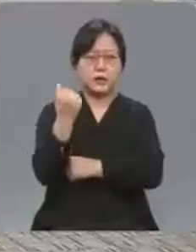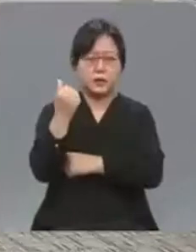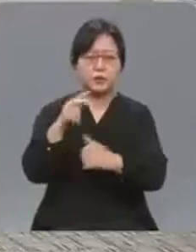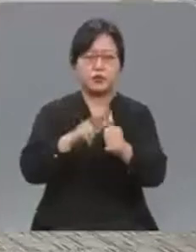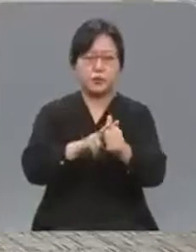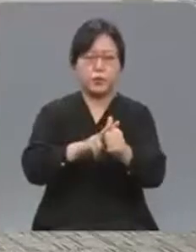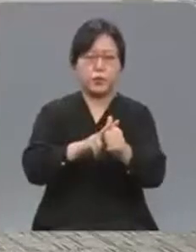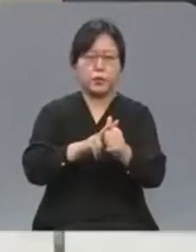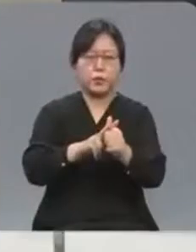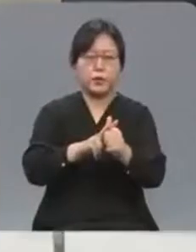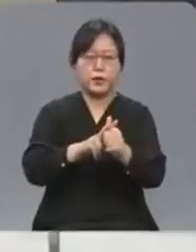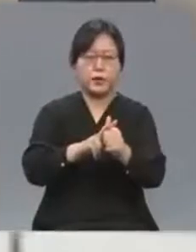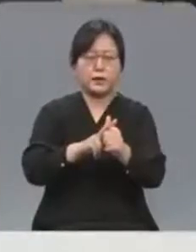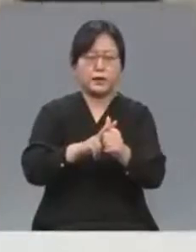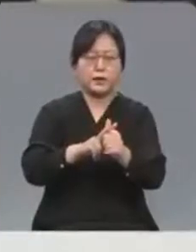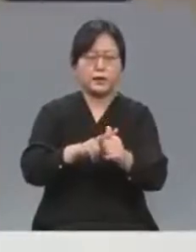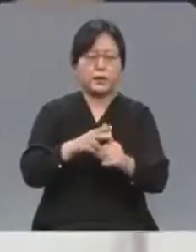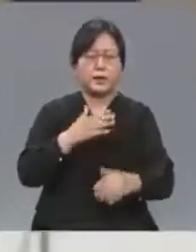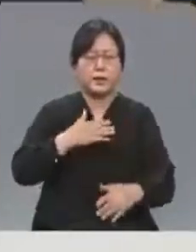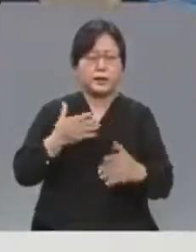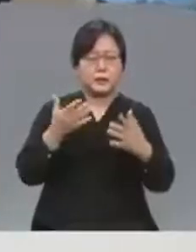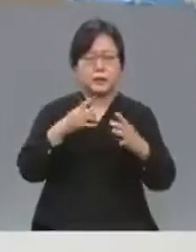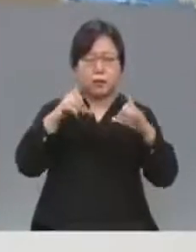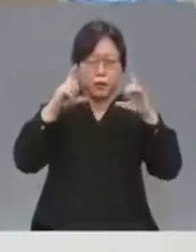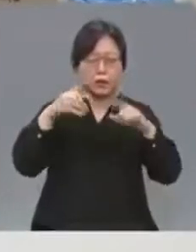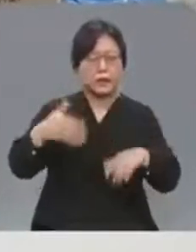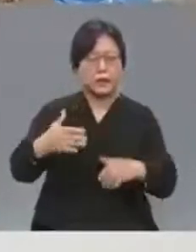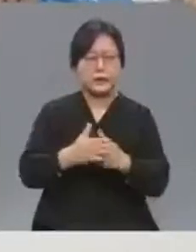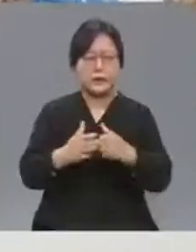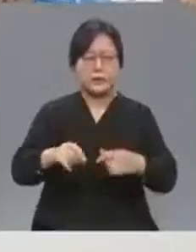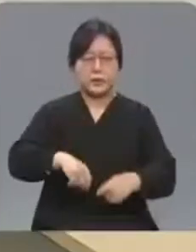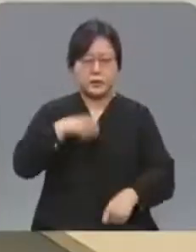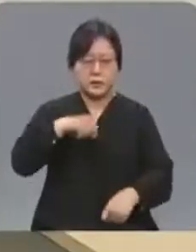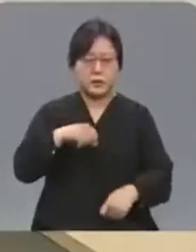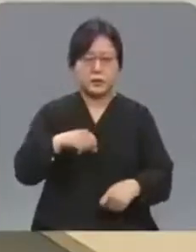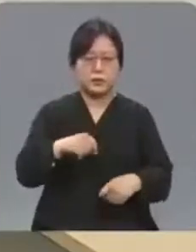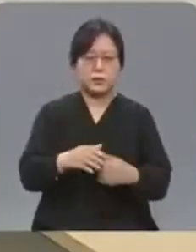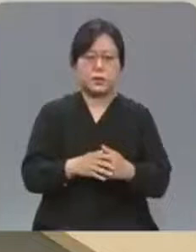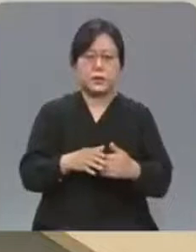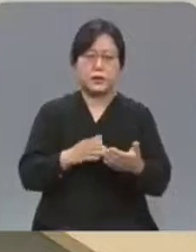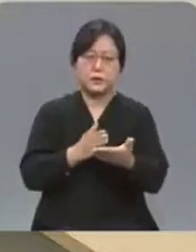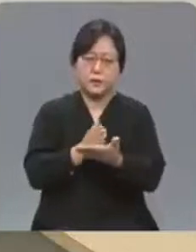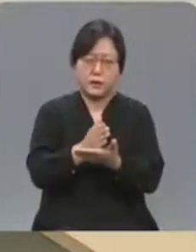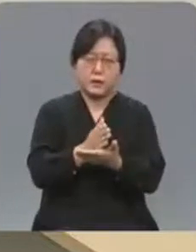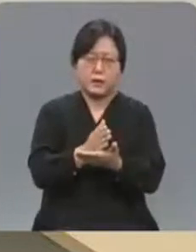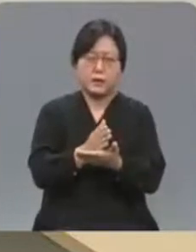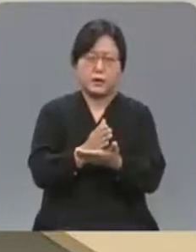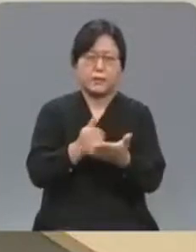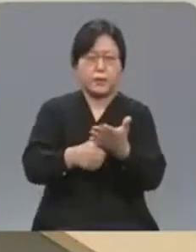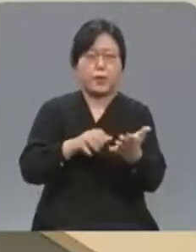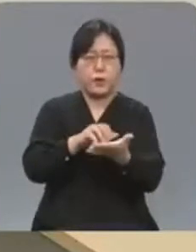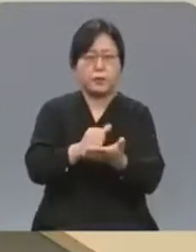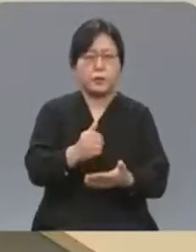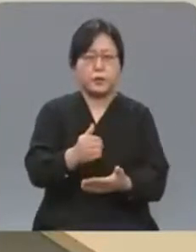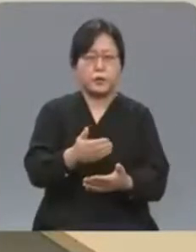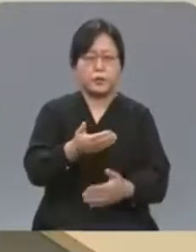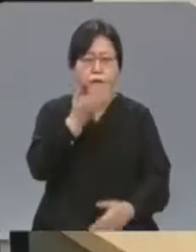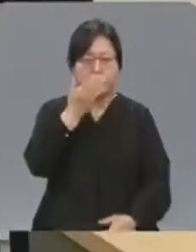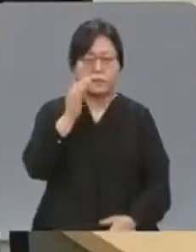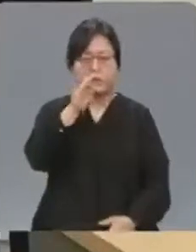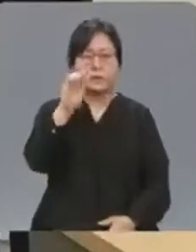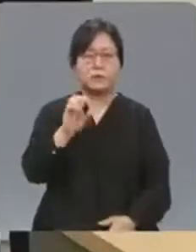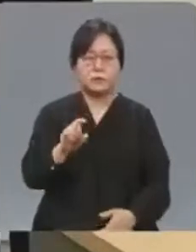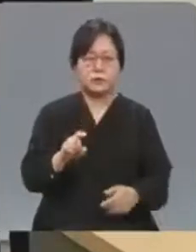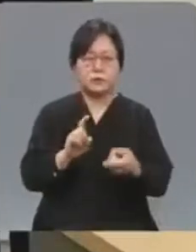이제 지명도가 약한 상황이기 때문에 정의당이 독자적인 유의미한 모습을 보여줄 수 있을지 없을지도 잘